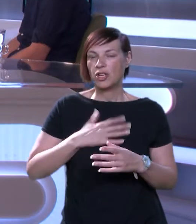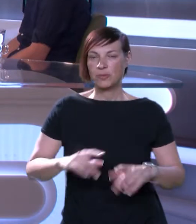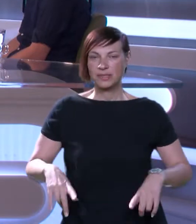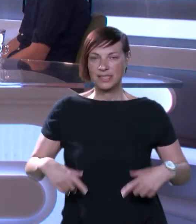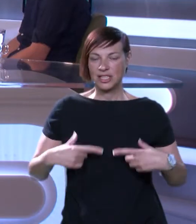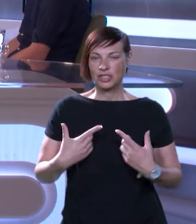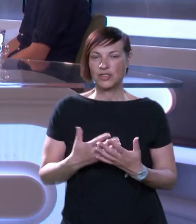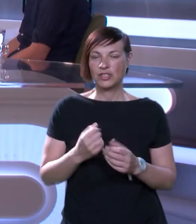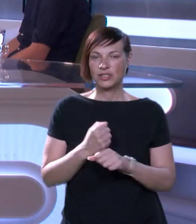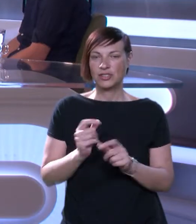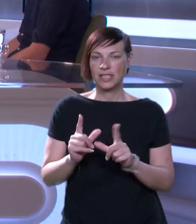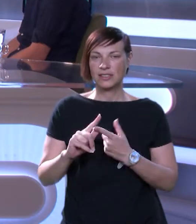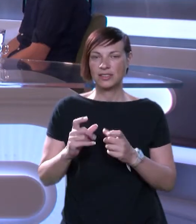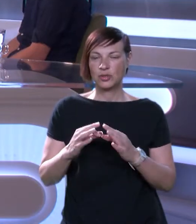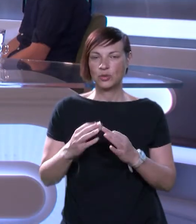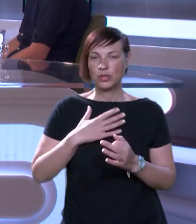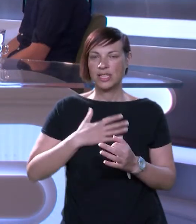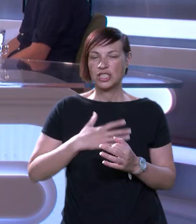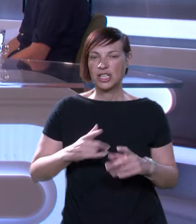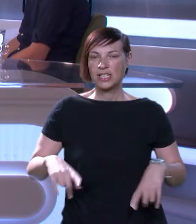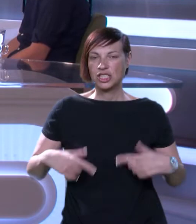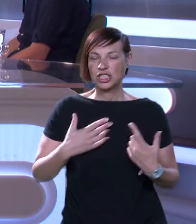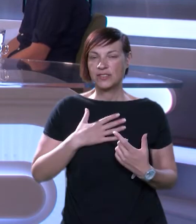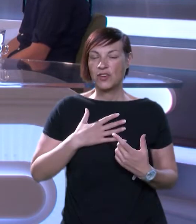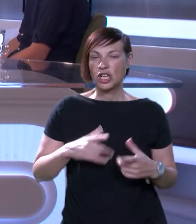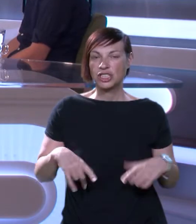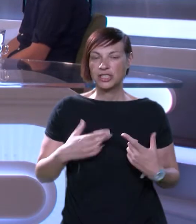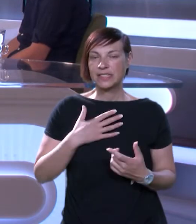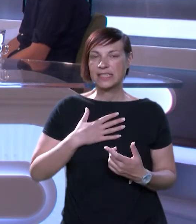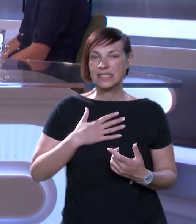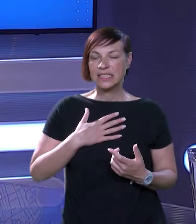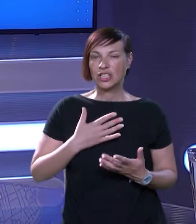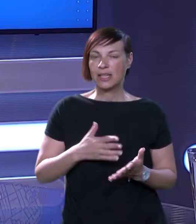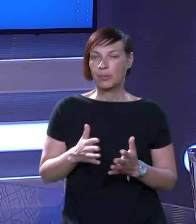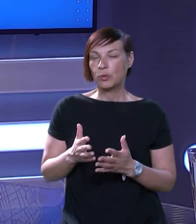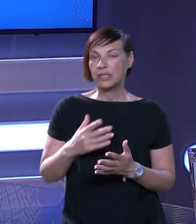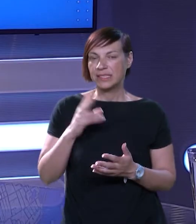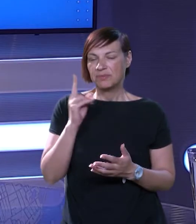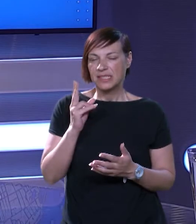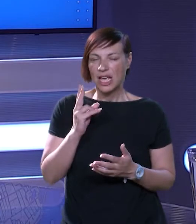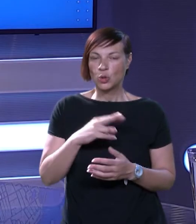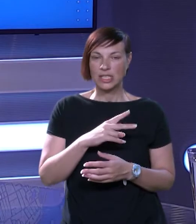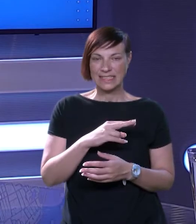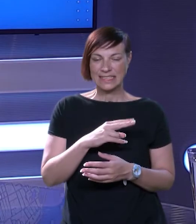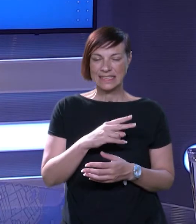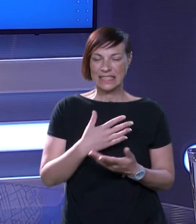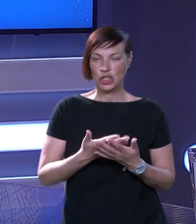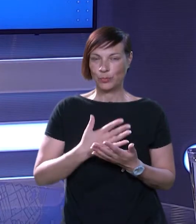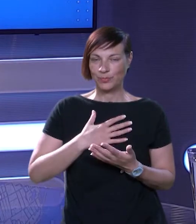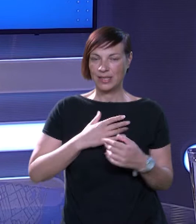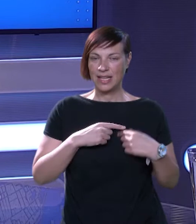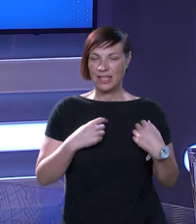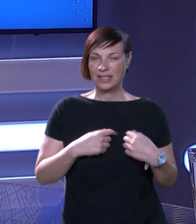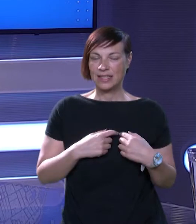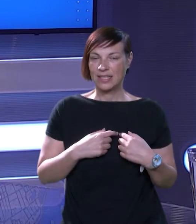životom, Gertruda jako želi živjeti, voli živjeti. Htio je da bude i zaluđena sinom, da bude ono,